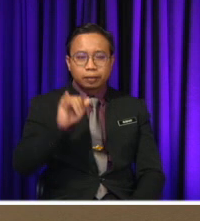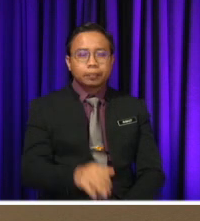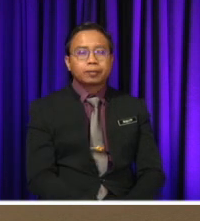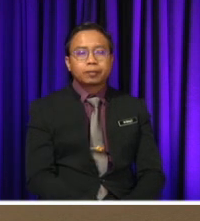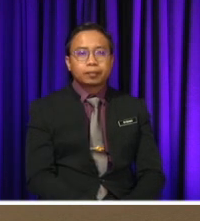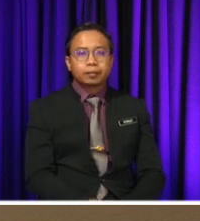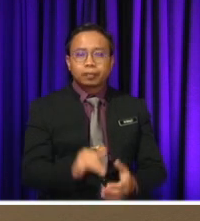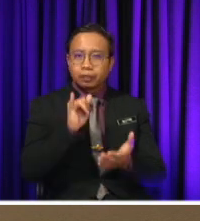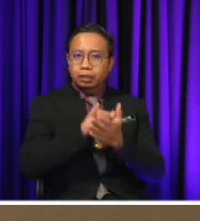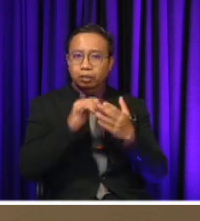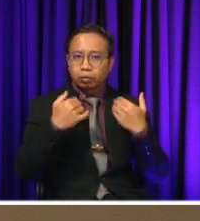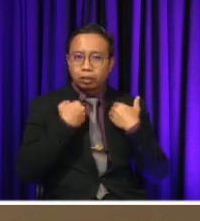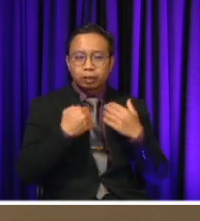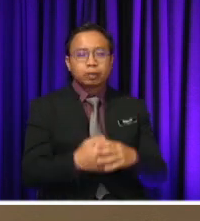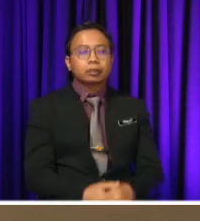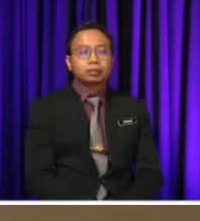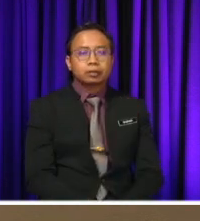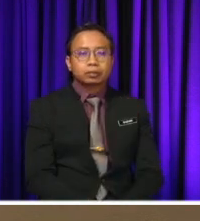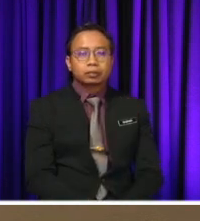ada satu